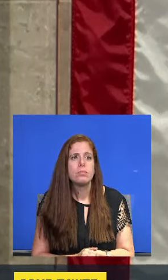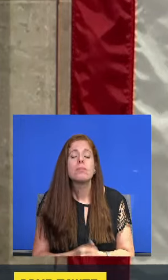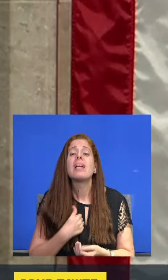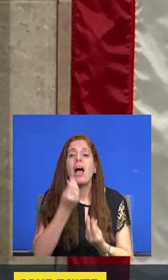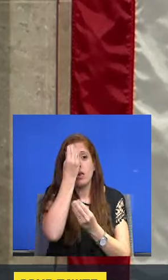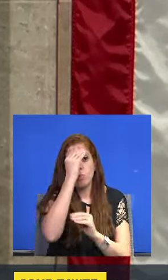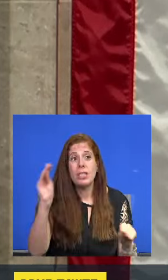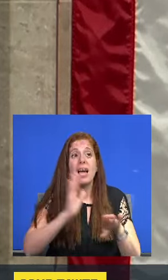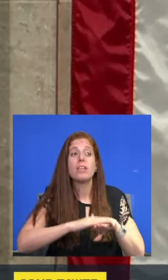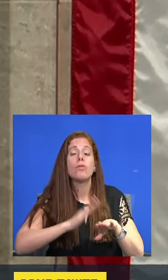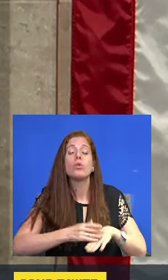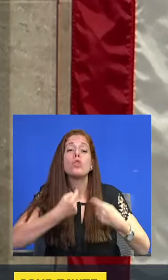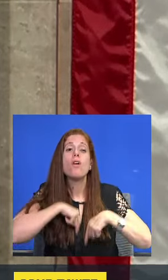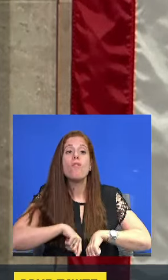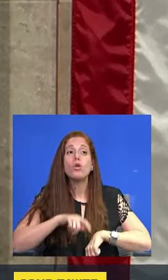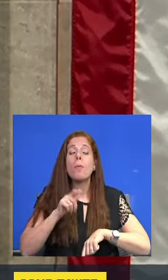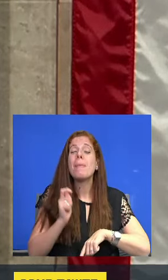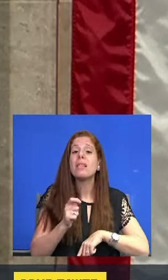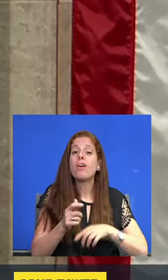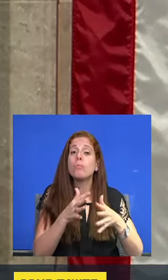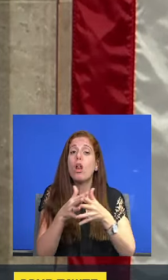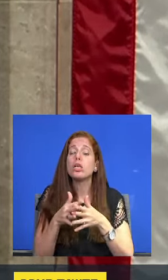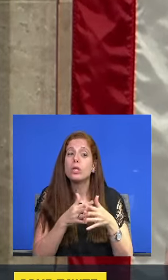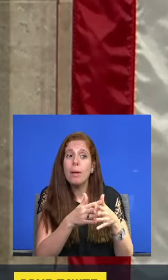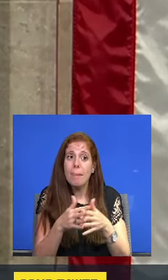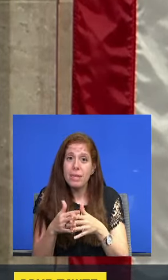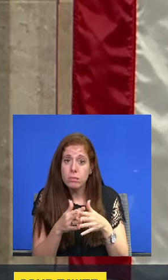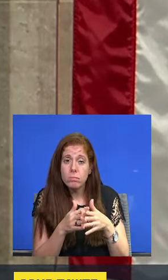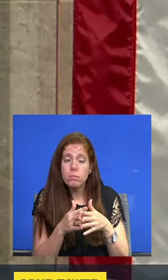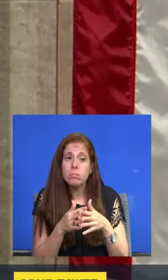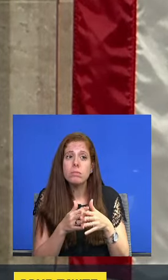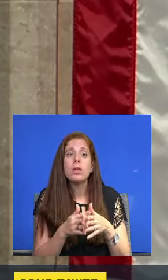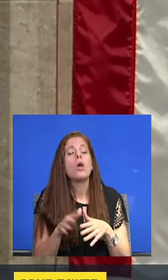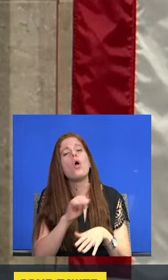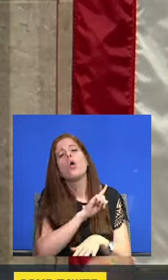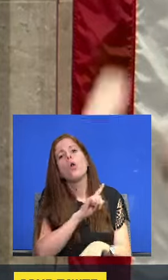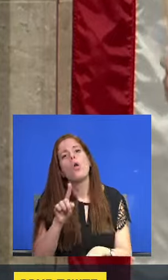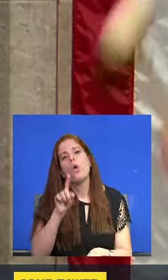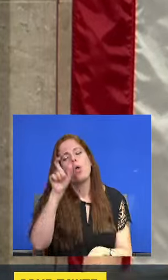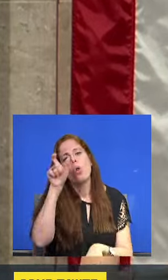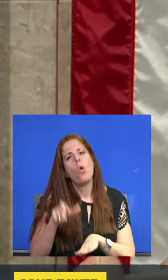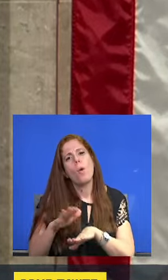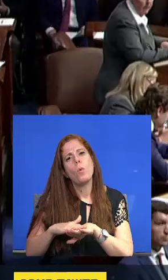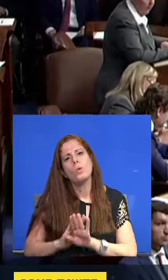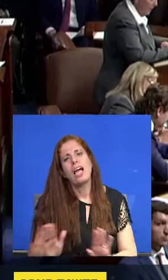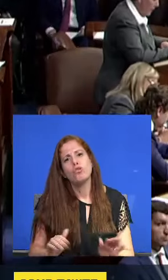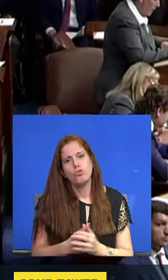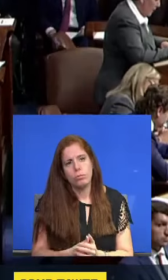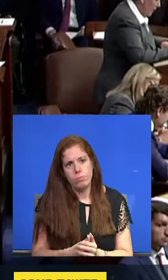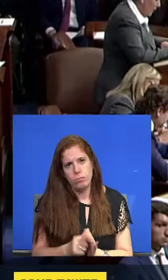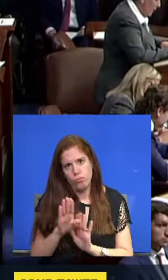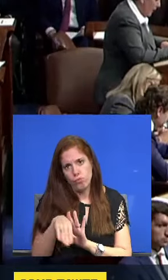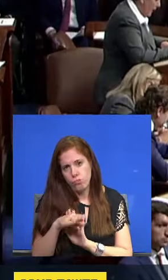Speaker of the House of the United States House of Representatives is hereby declared vacant.